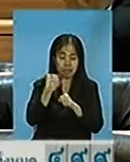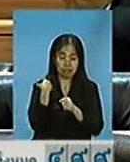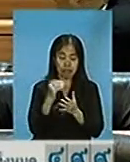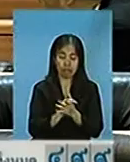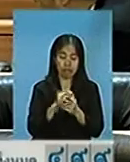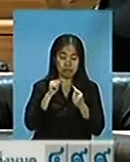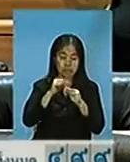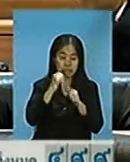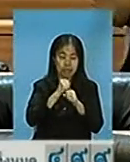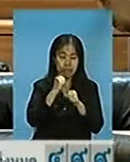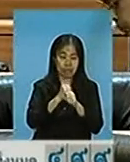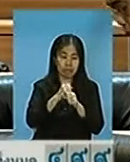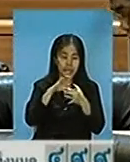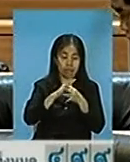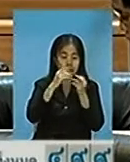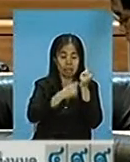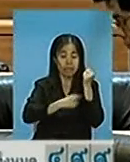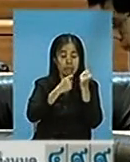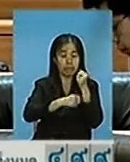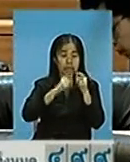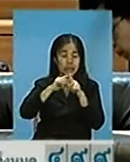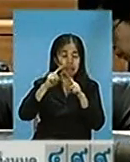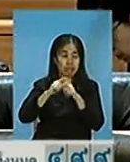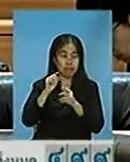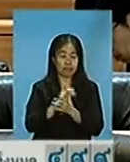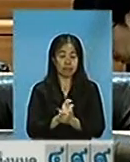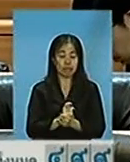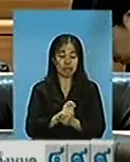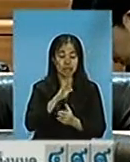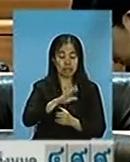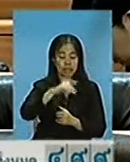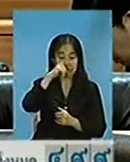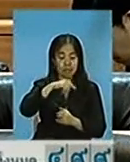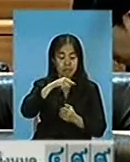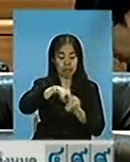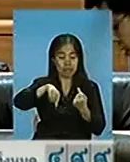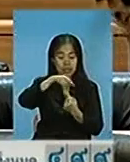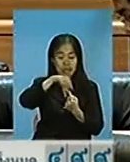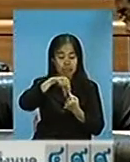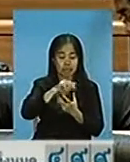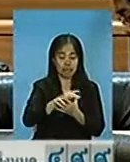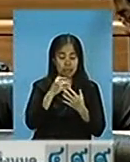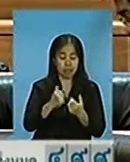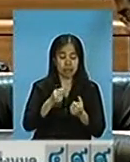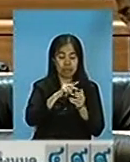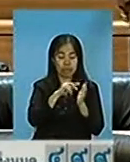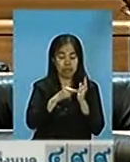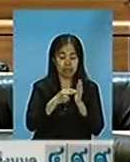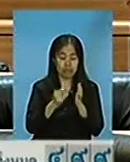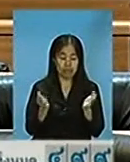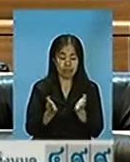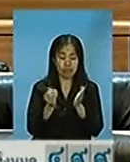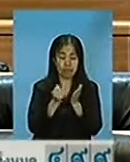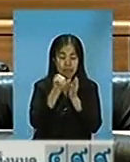การผลิตภัณฑ์ยางภายในราชอาณาจักรแน่นอนครับบอกแล้วว่าท่านกำลังส่งเสริมปลายน้ำกันอย่างเต็ม